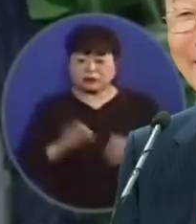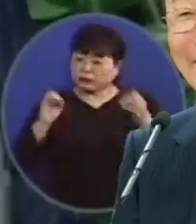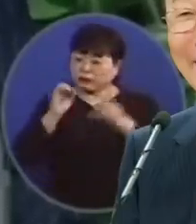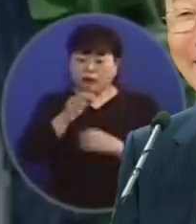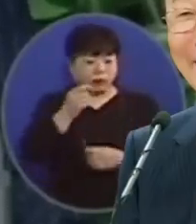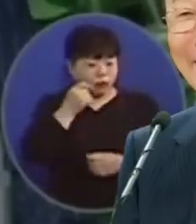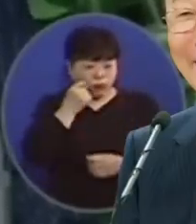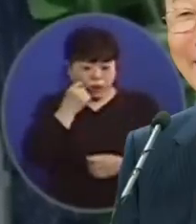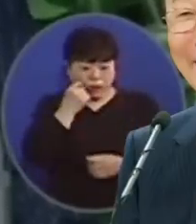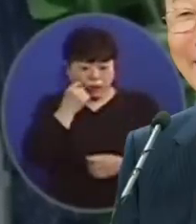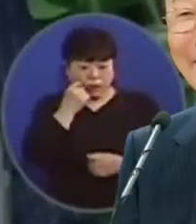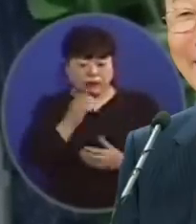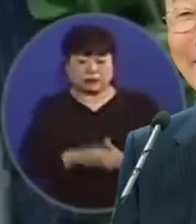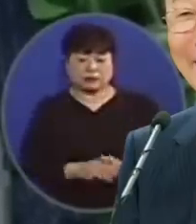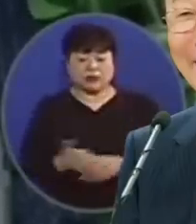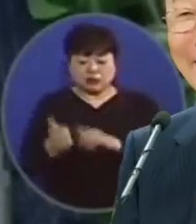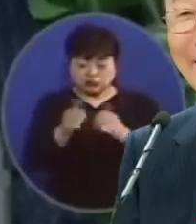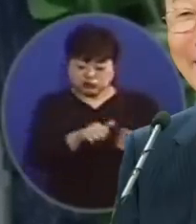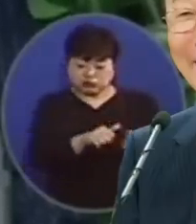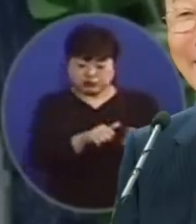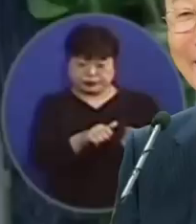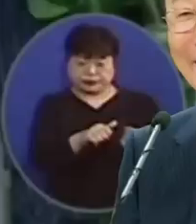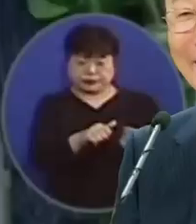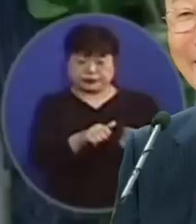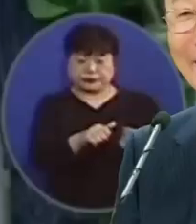없고 죽음의